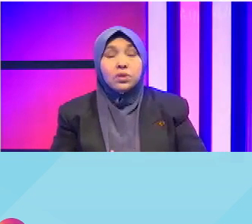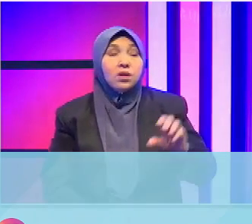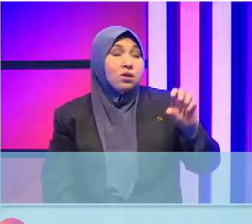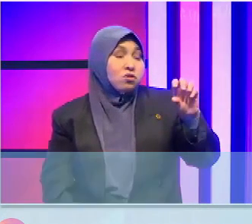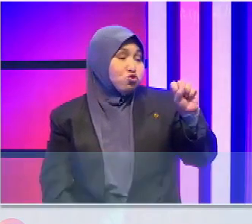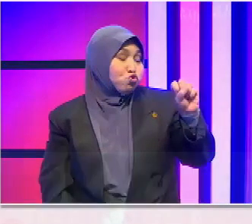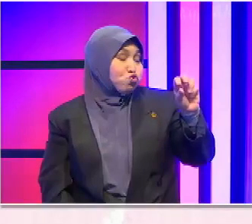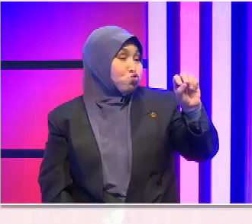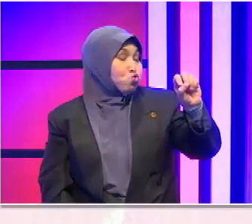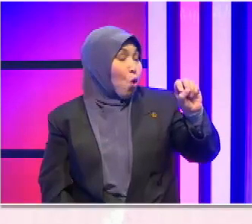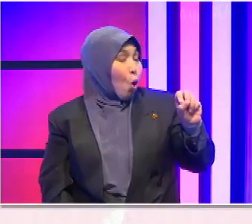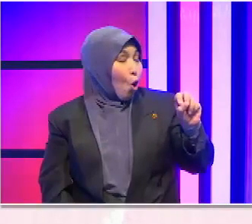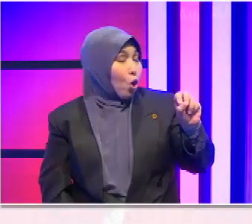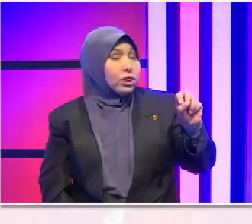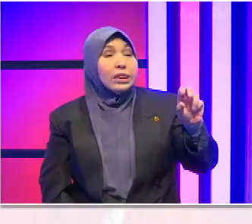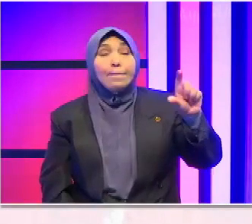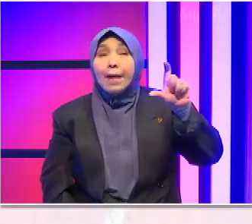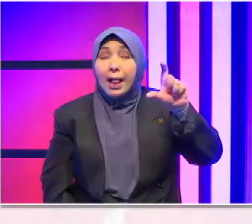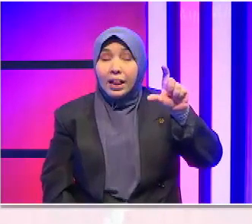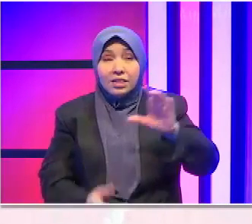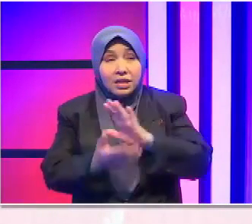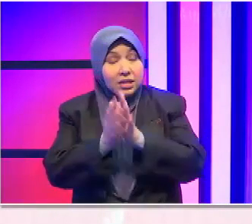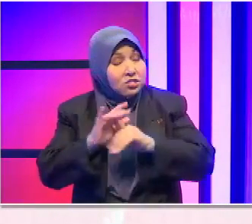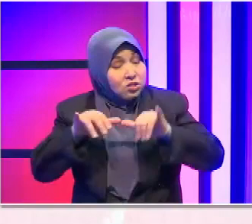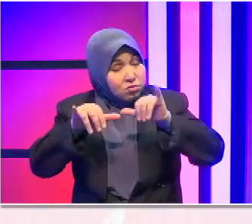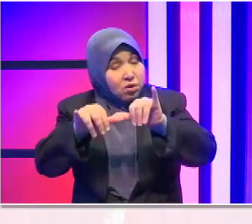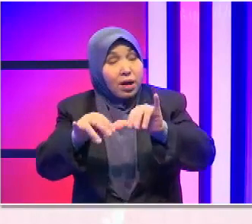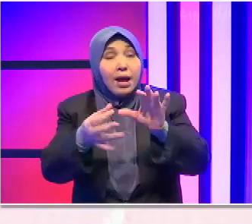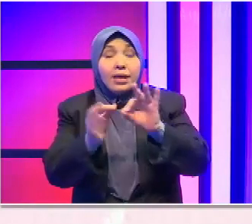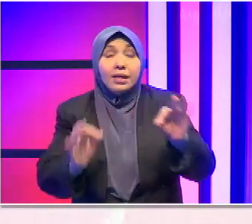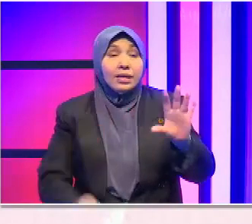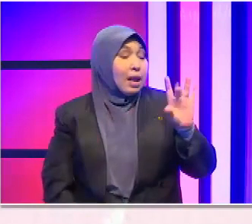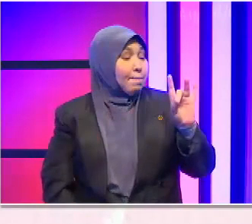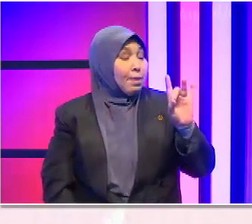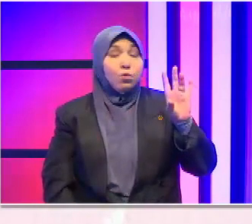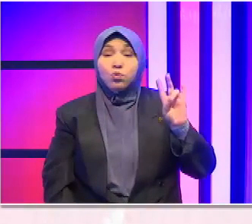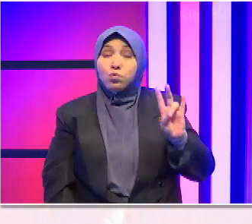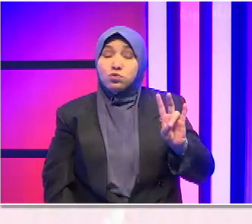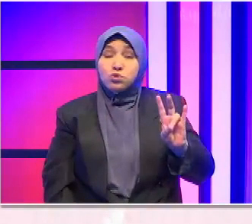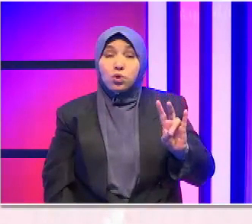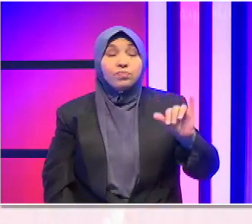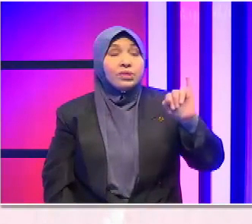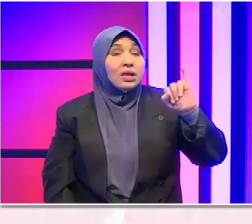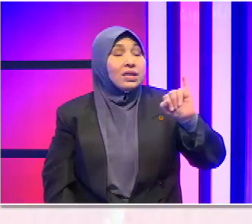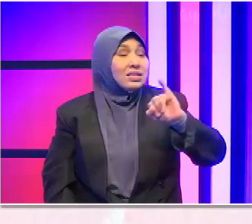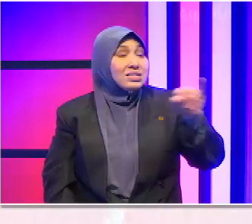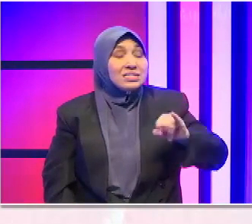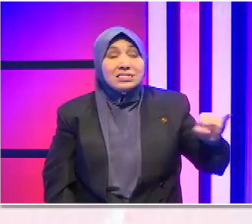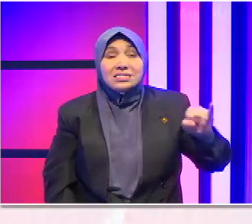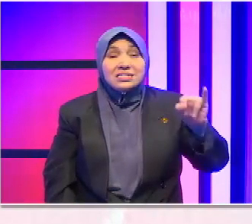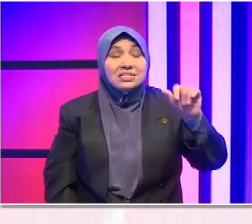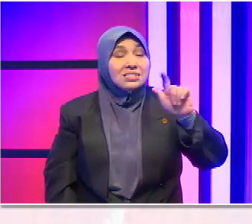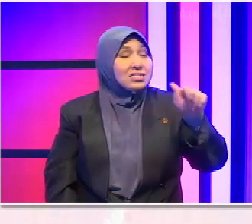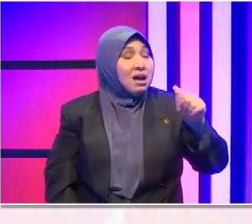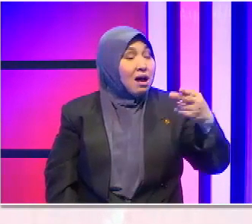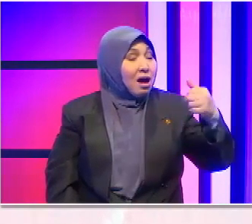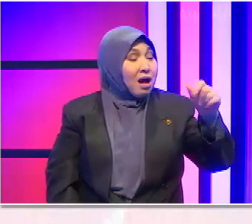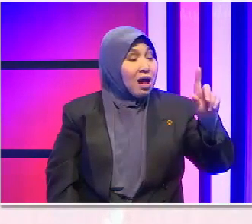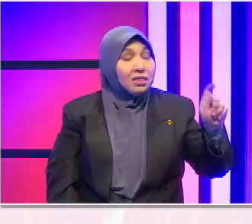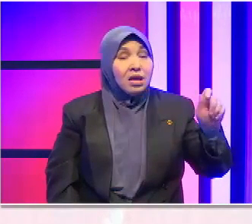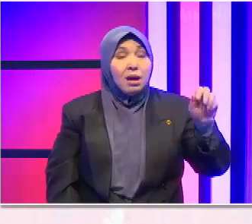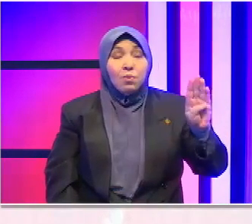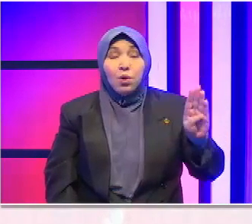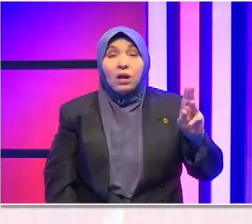shotgun Oke seterusnya kayaknya ke-87 Indah Abangmu Wow